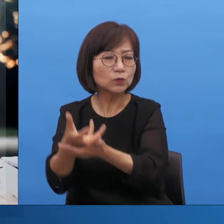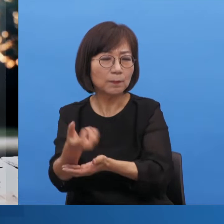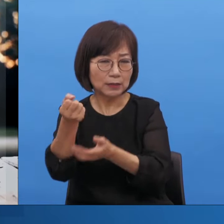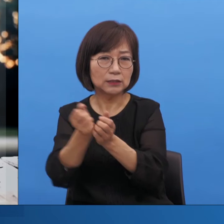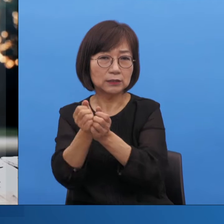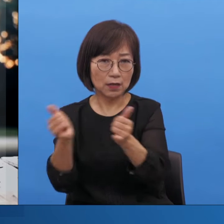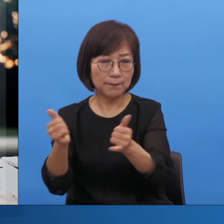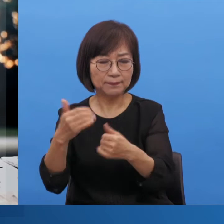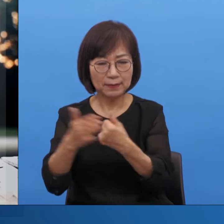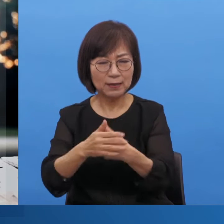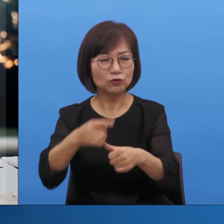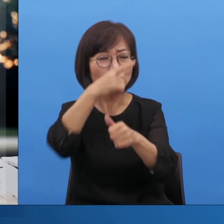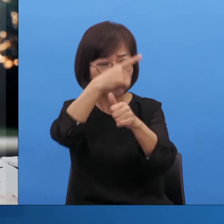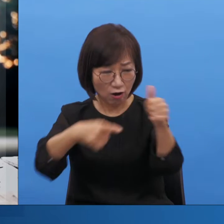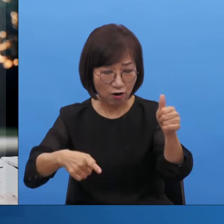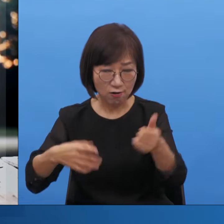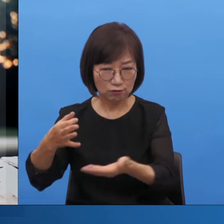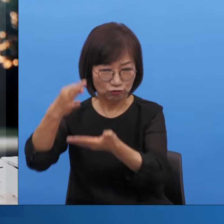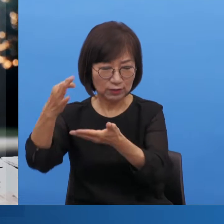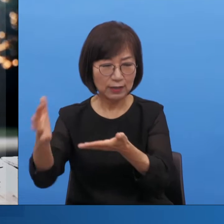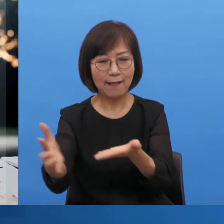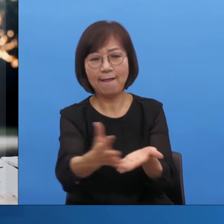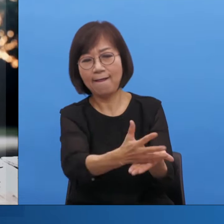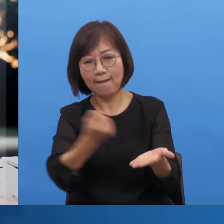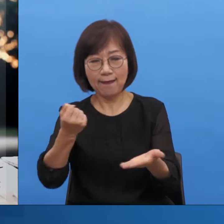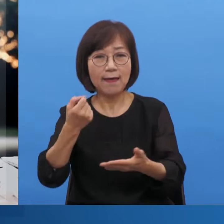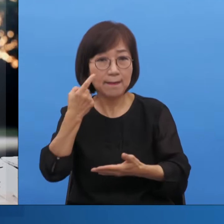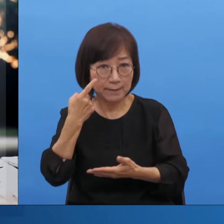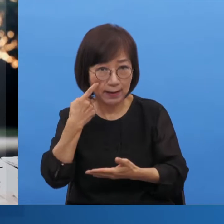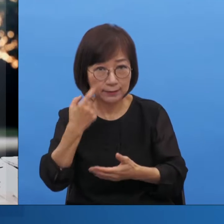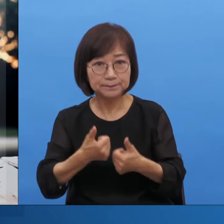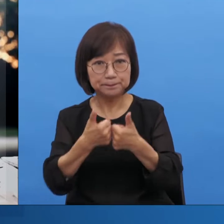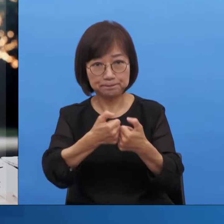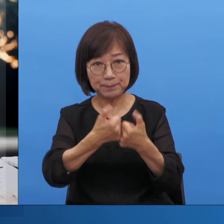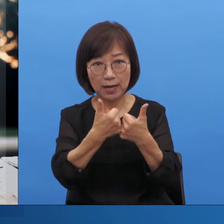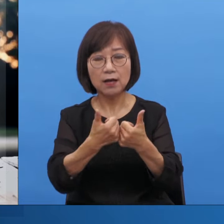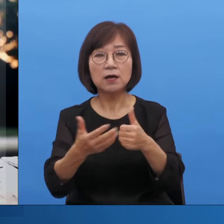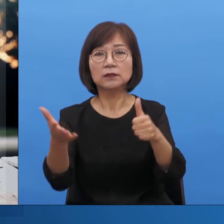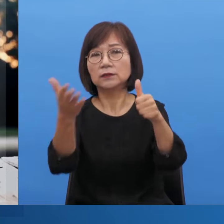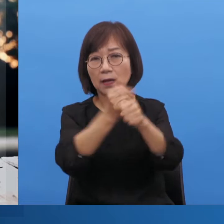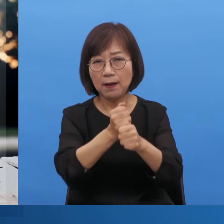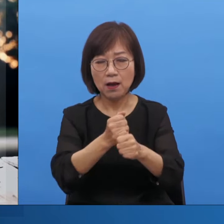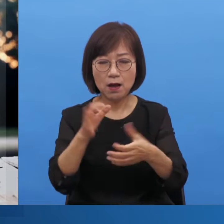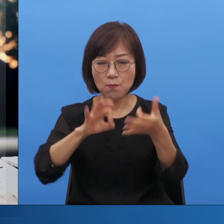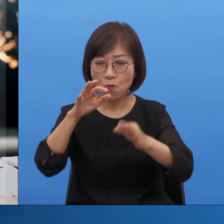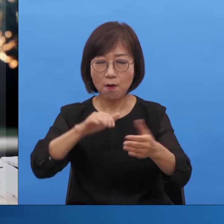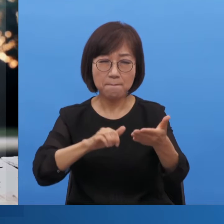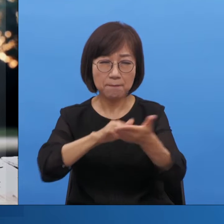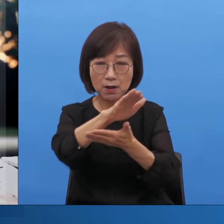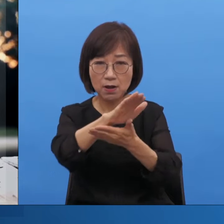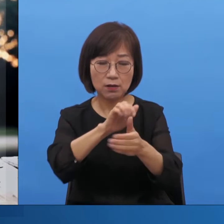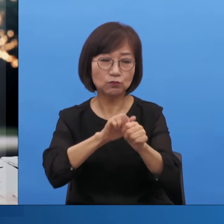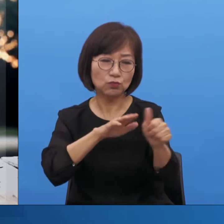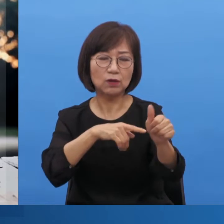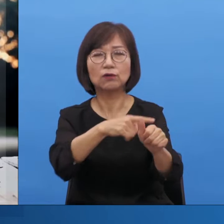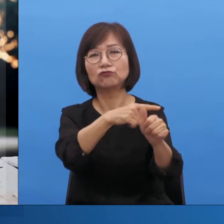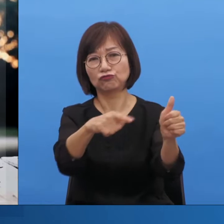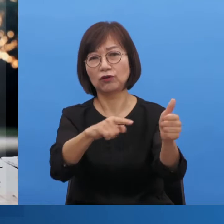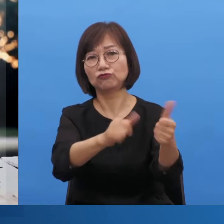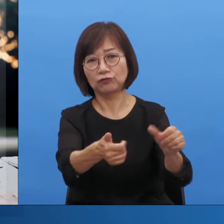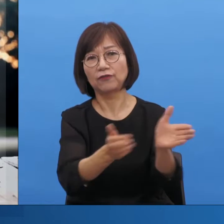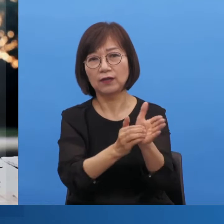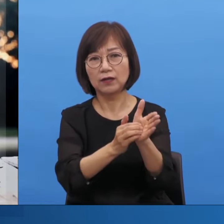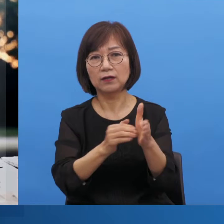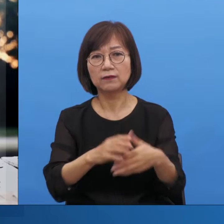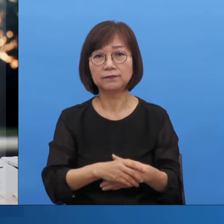자 죽이고 그의 유산을 차지하자 하고 이에 잡아 포도원 밖에 내쫓아 죽였느니라.